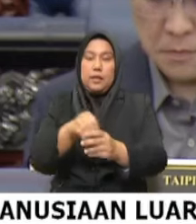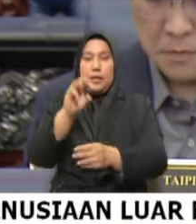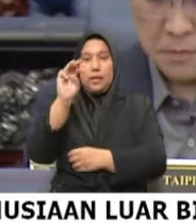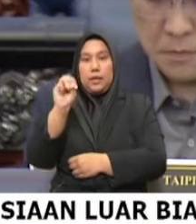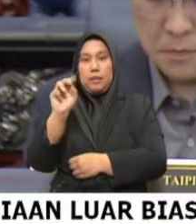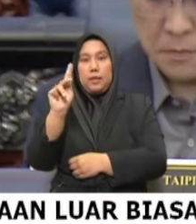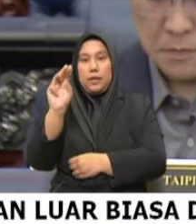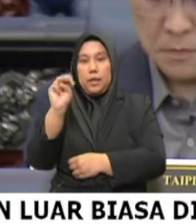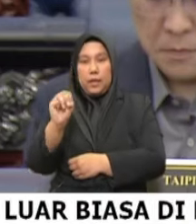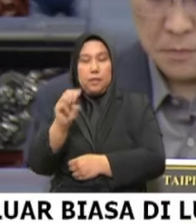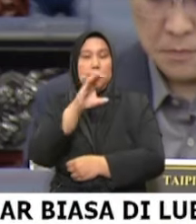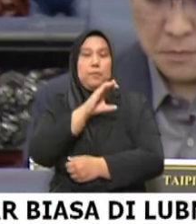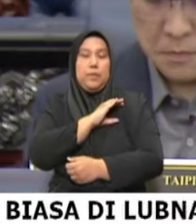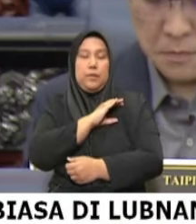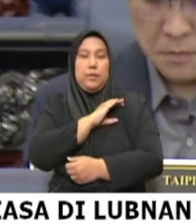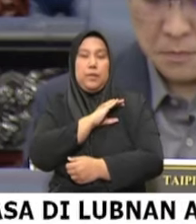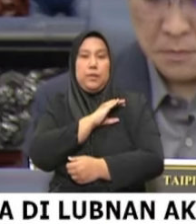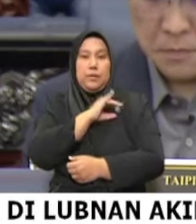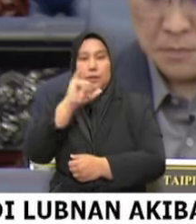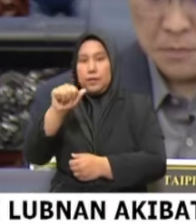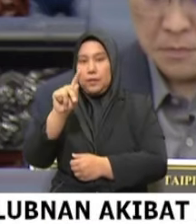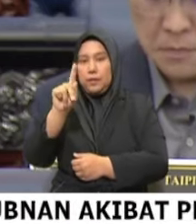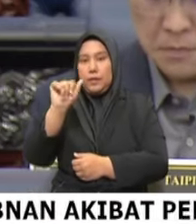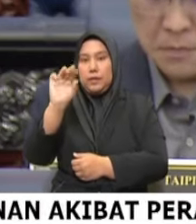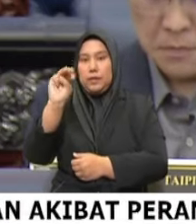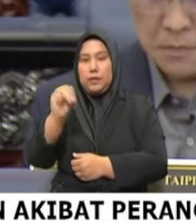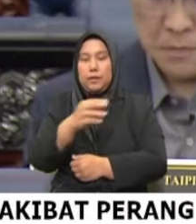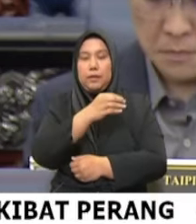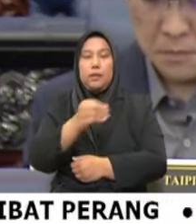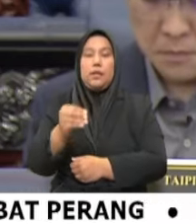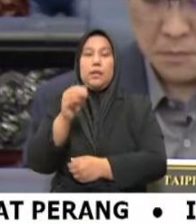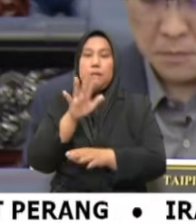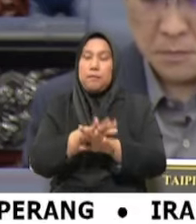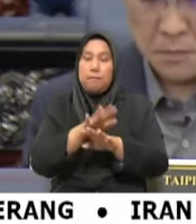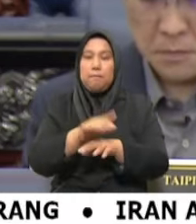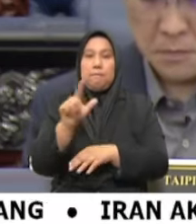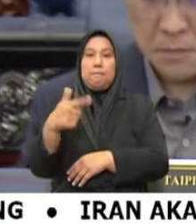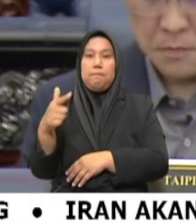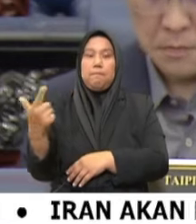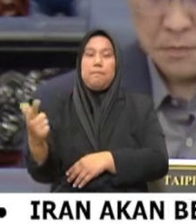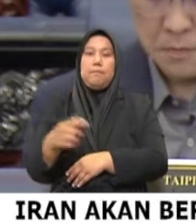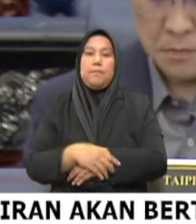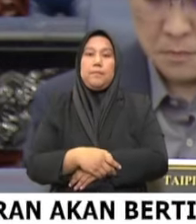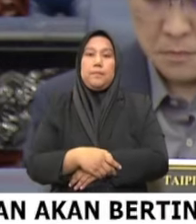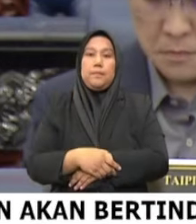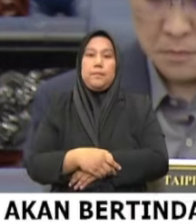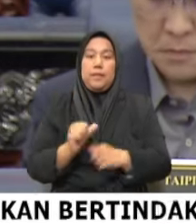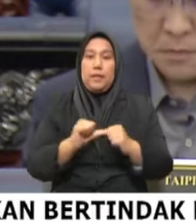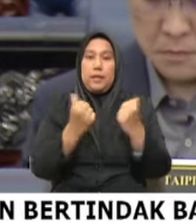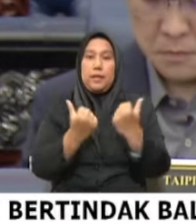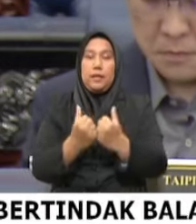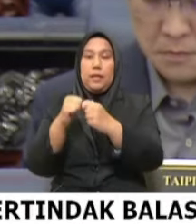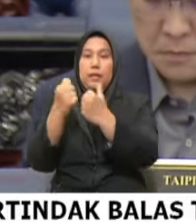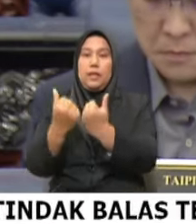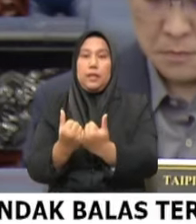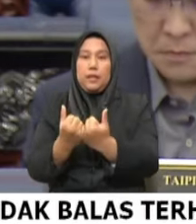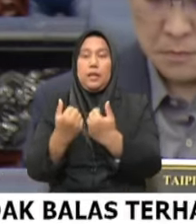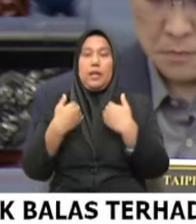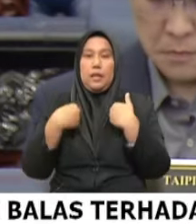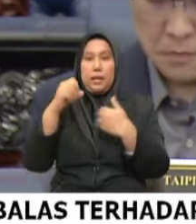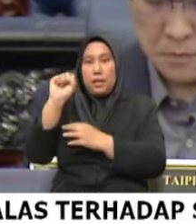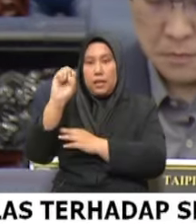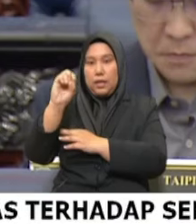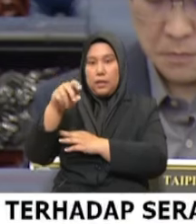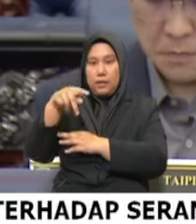MKN, PDRM, JAKIM dan ramai lagi pihak-pihak. Sesungguhnya agensi-agensi ini mempunyai SOP dan